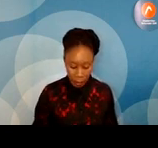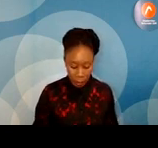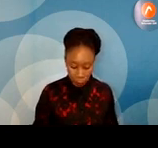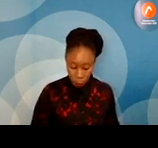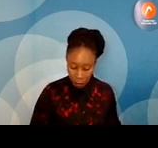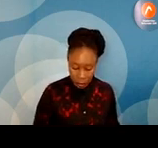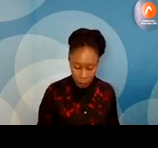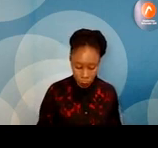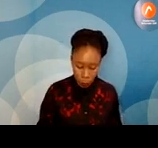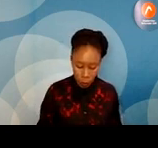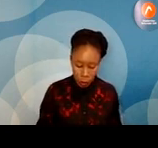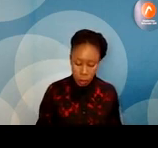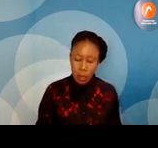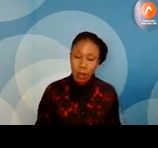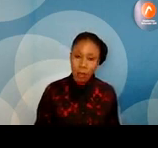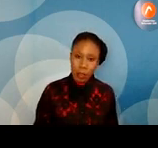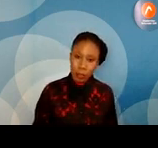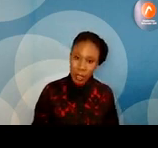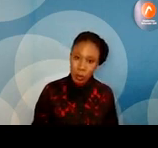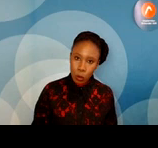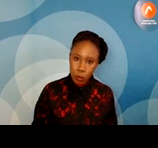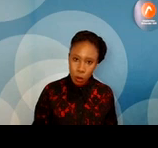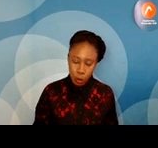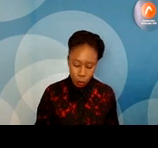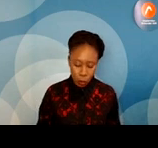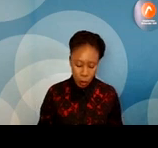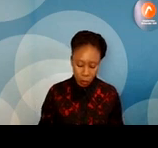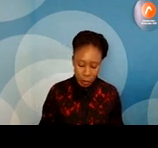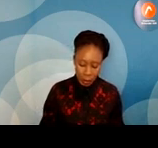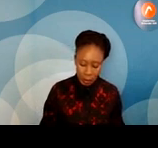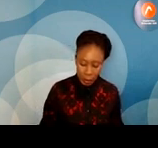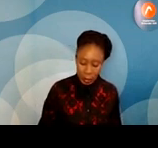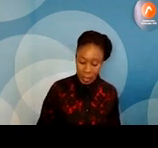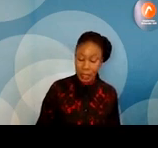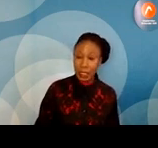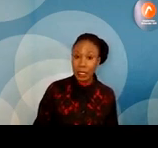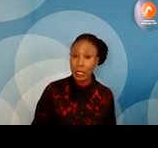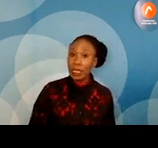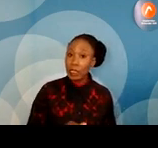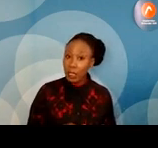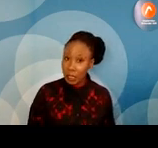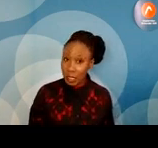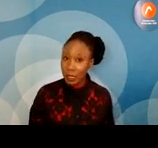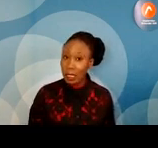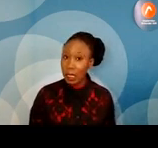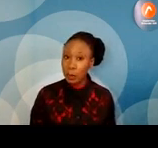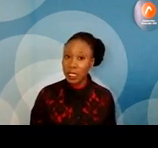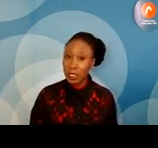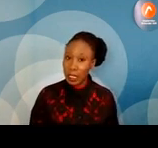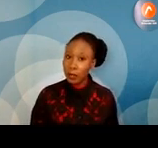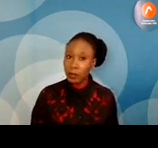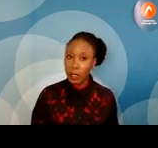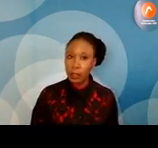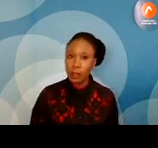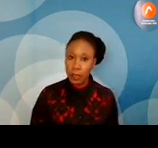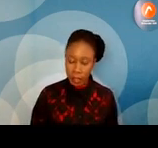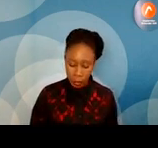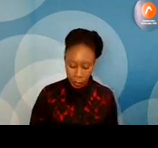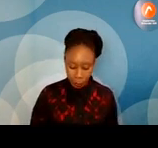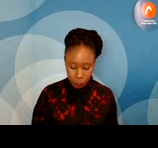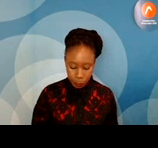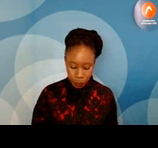vår egen organisation? Framförallt också, hur vanligt är det att anställda stannar i arbete